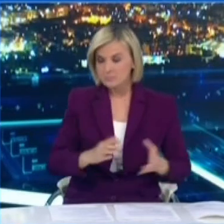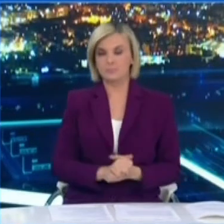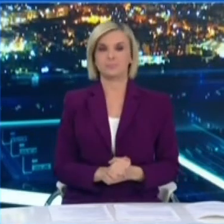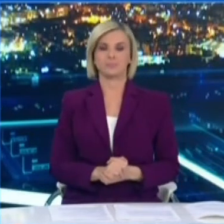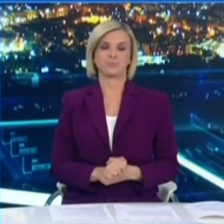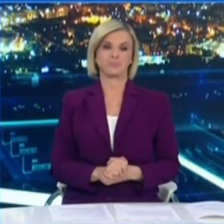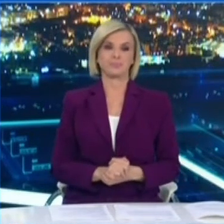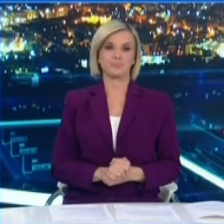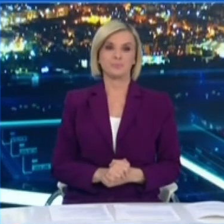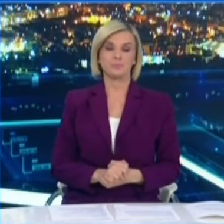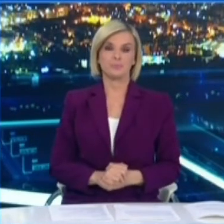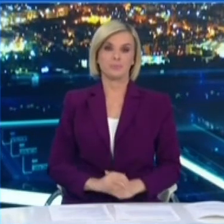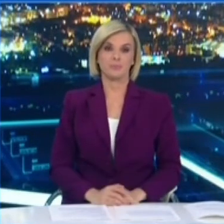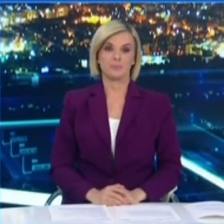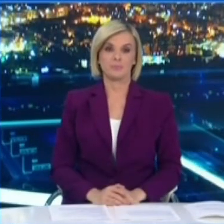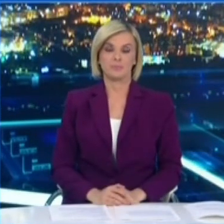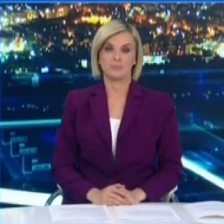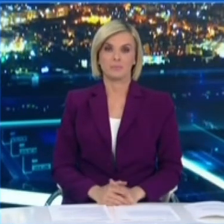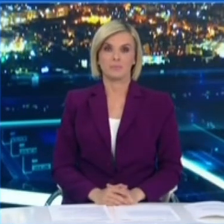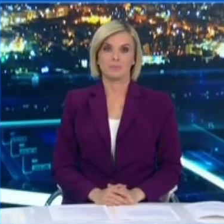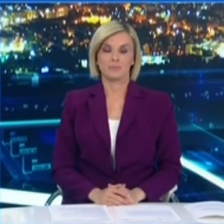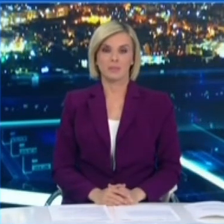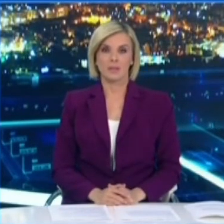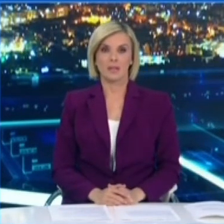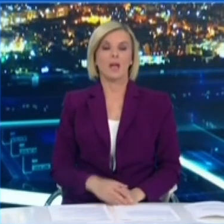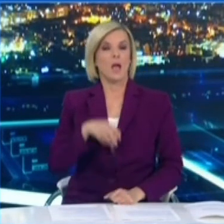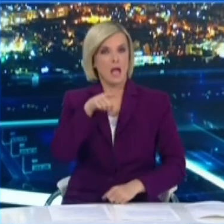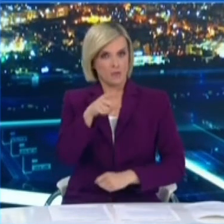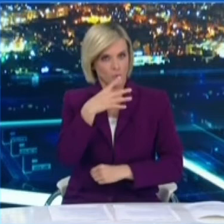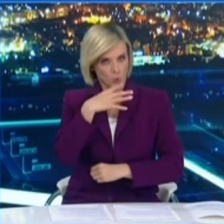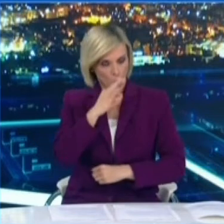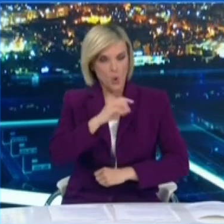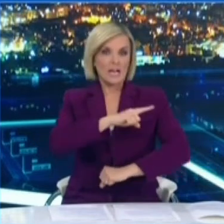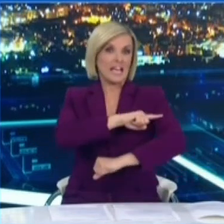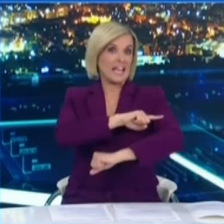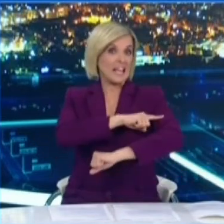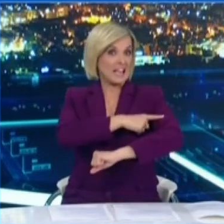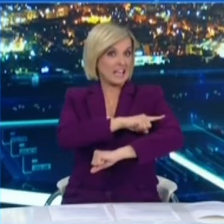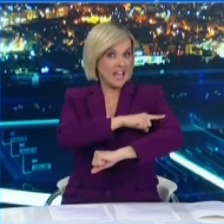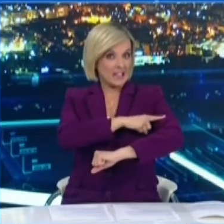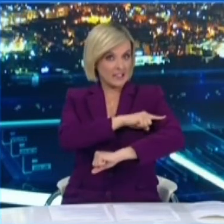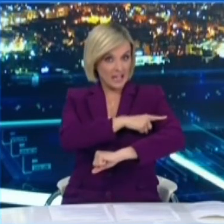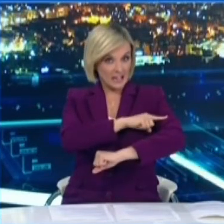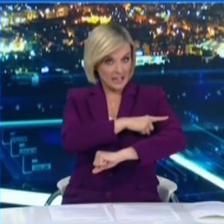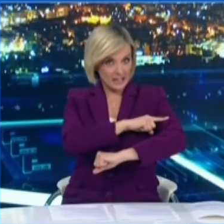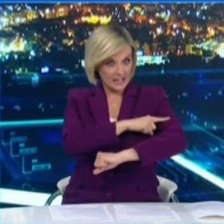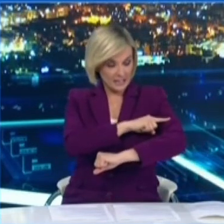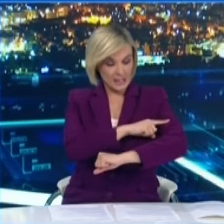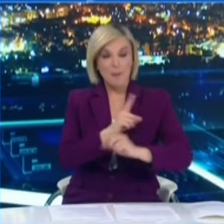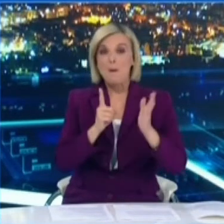λοιπόν, στις περιπτώσεις των θρομβώσεων και της θρομβοπενίας που εμφανίζονται εντός 28